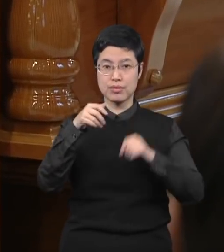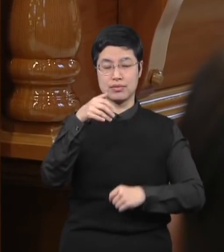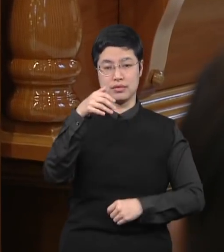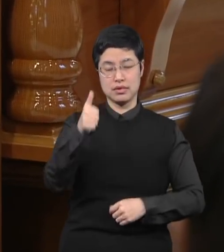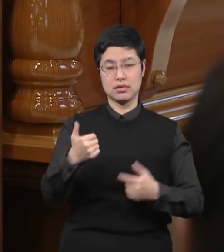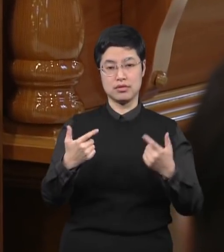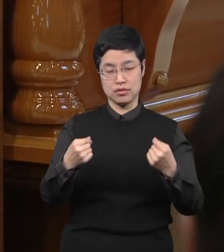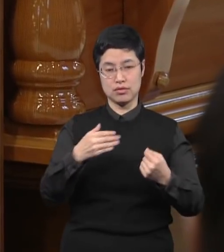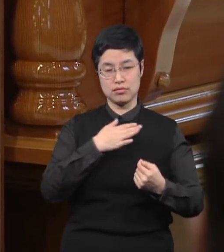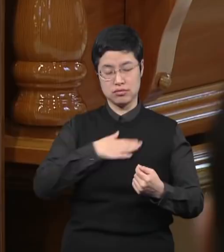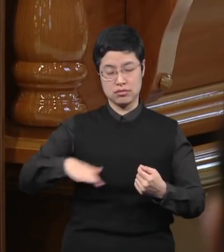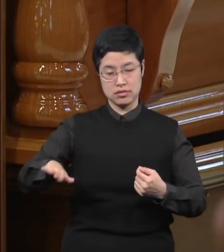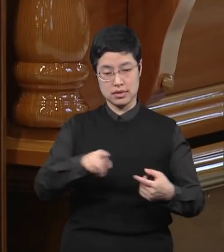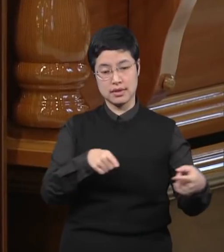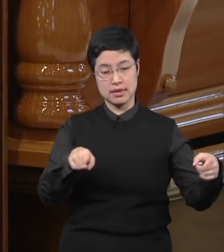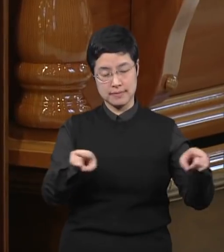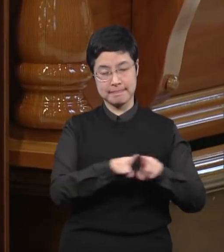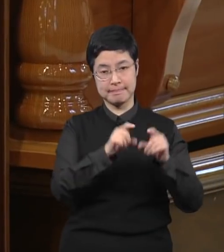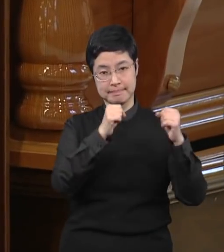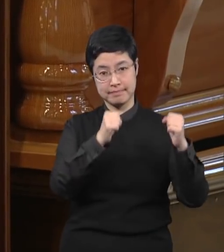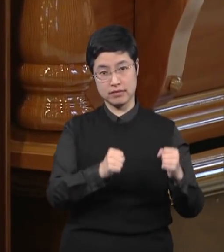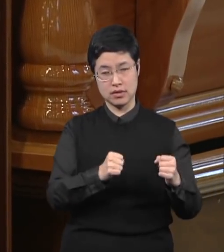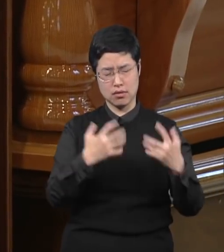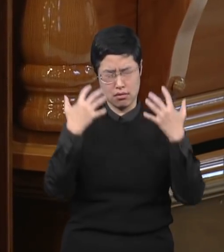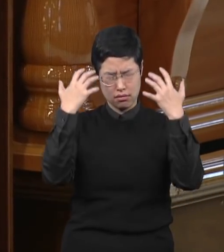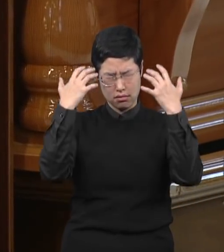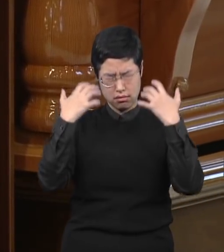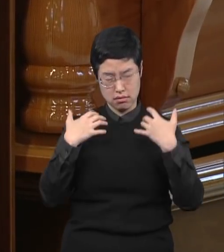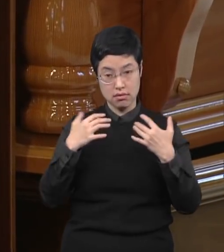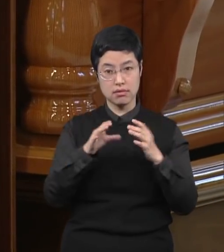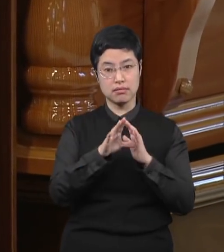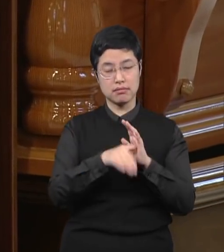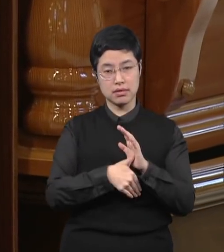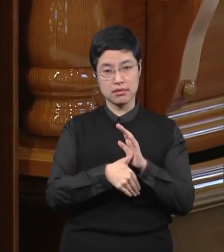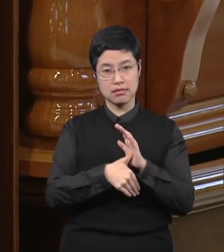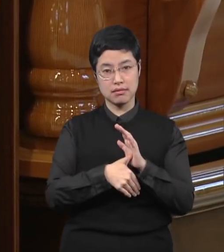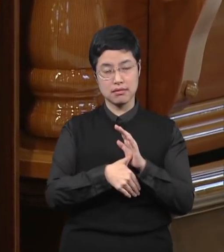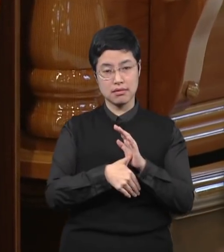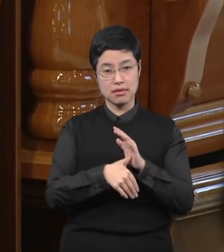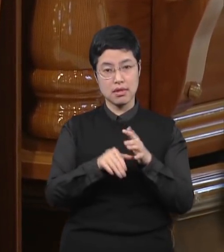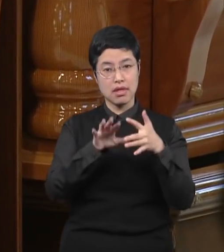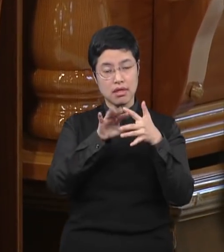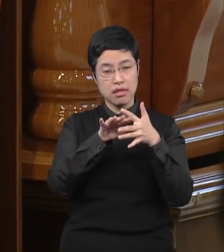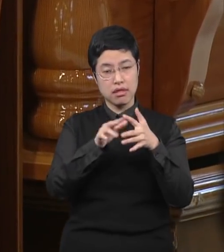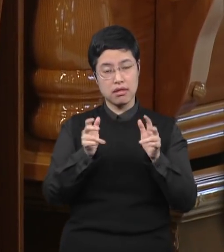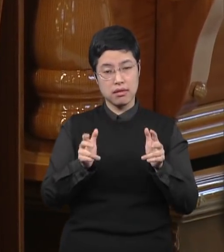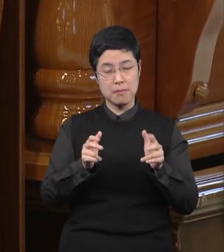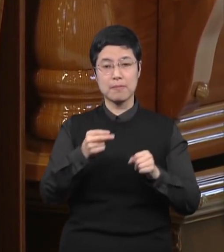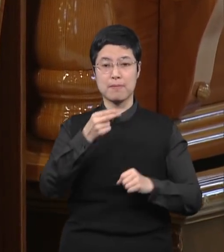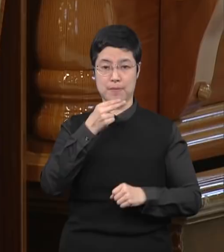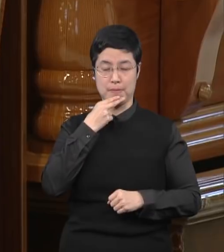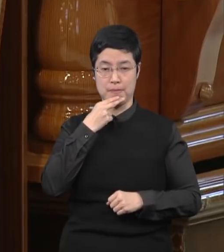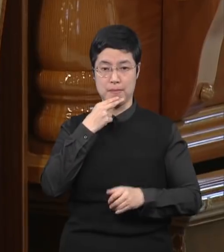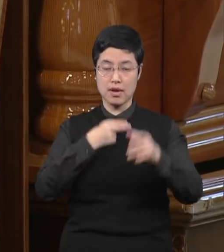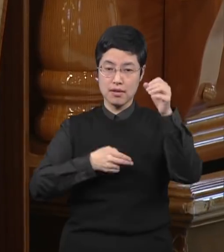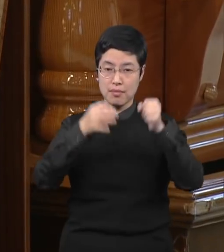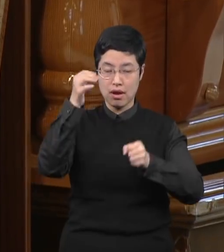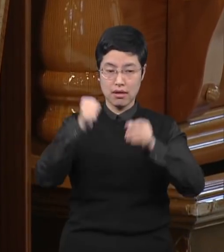곁에 계셨습니다. 한여름에도 에어컨을 켜지 않고 바지 한